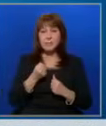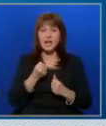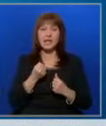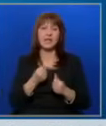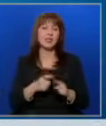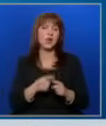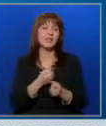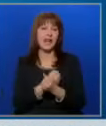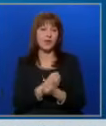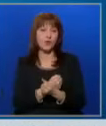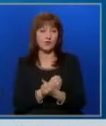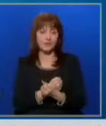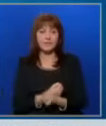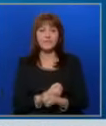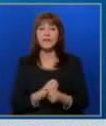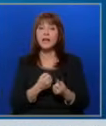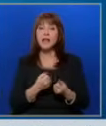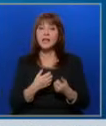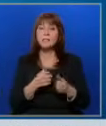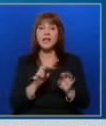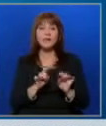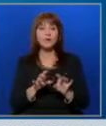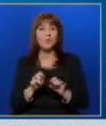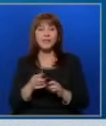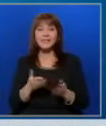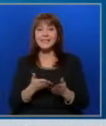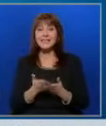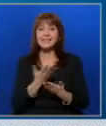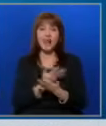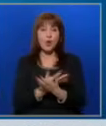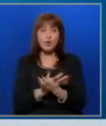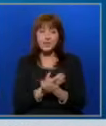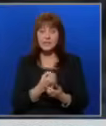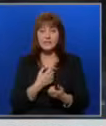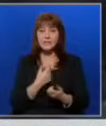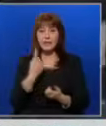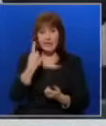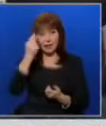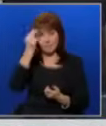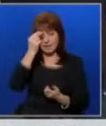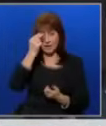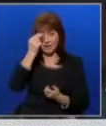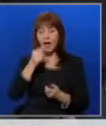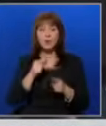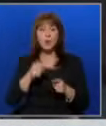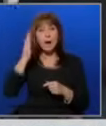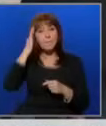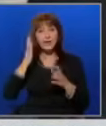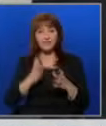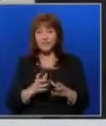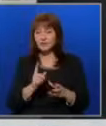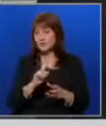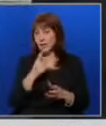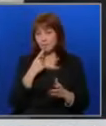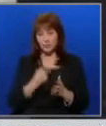три седмици авторитетният Wall Street Journal излезе с информация, че сред заложниците на Хамас има и поне една българка. Тогава правителството не го